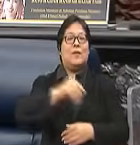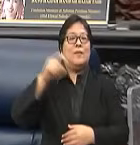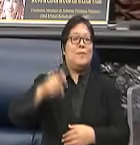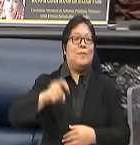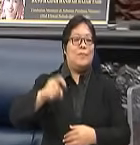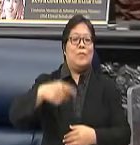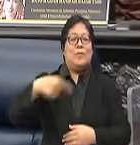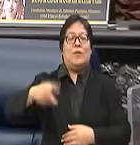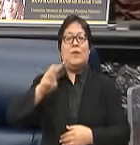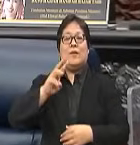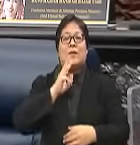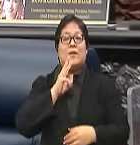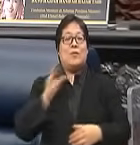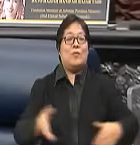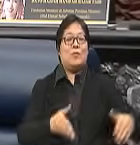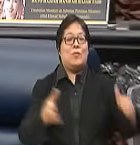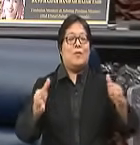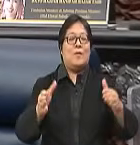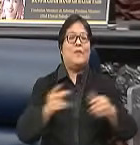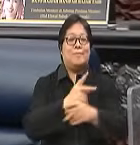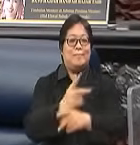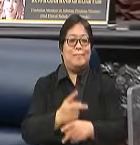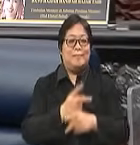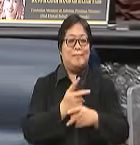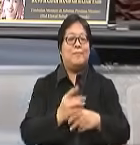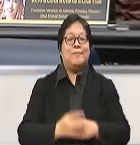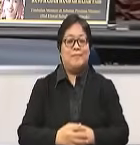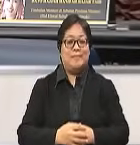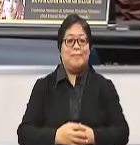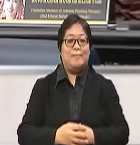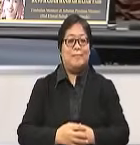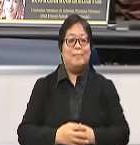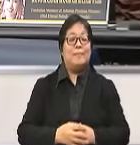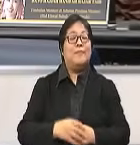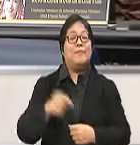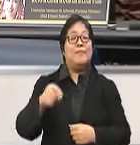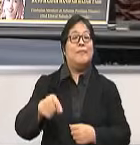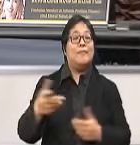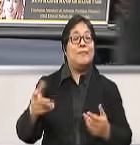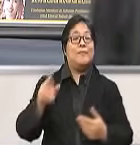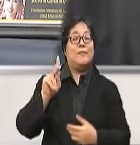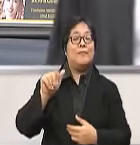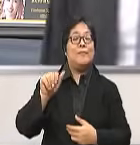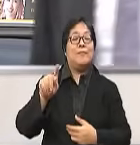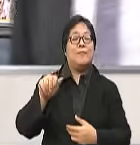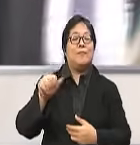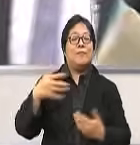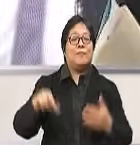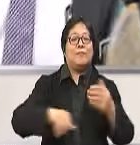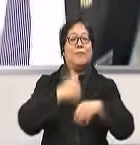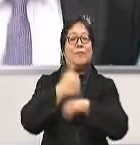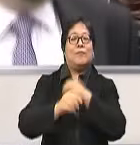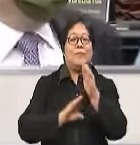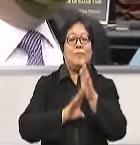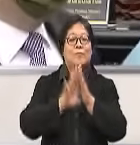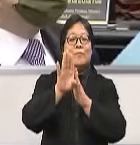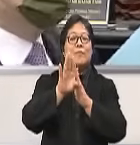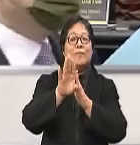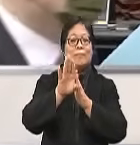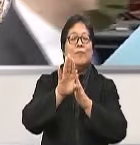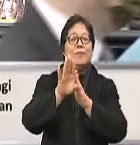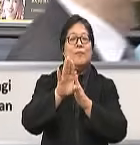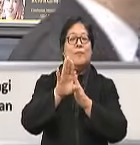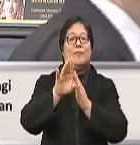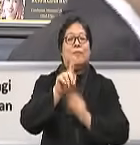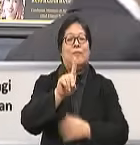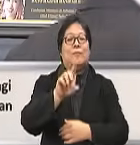memastikan quality Ayah Sungai terjamin dalam hal ini kaso telah mewujudkan program pembangunan Danau sungai kebangsaan